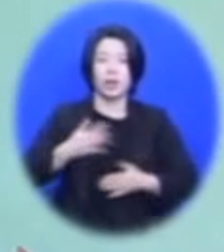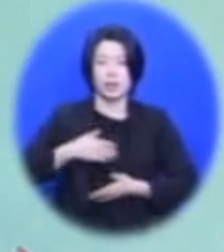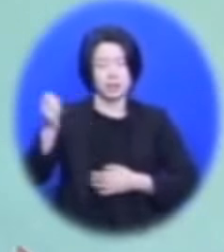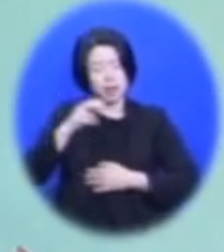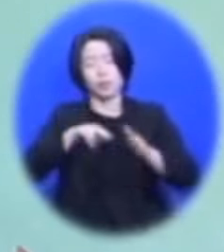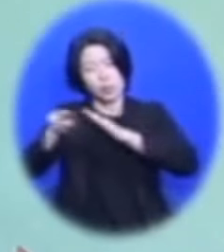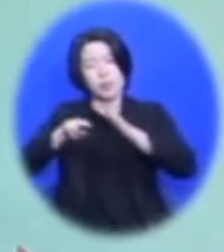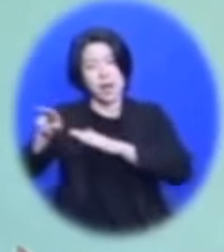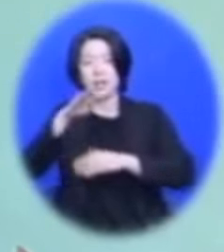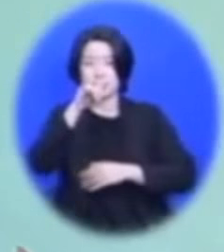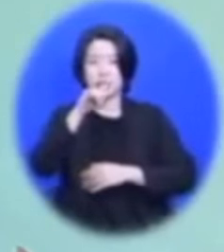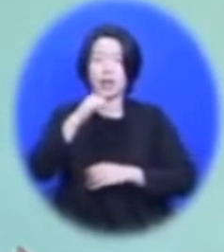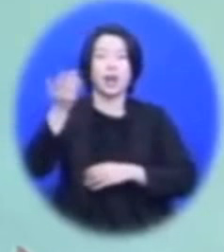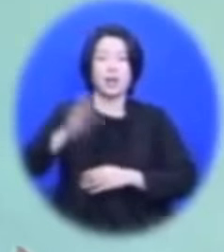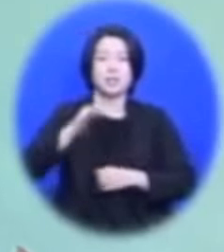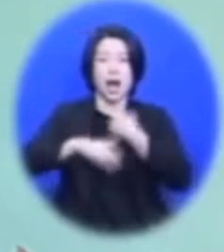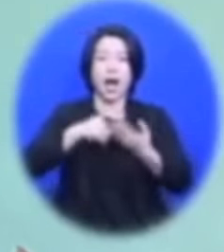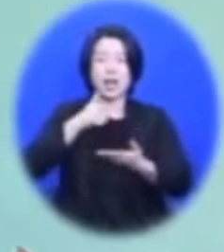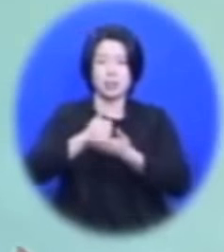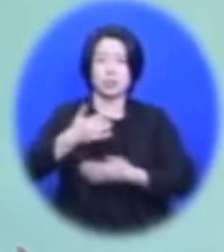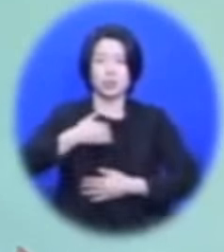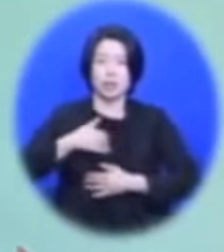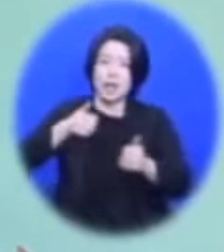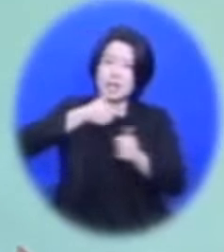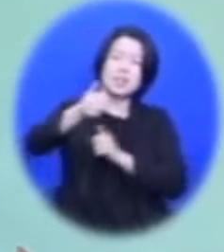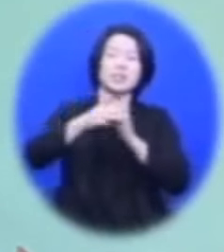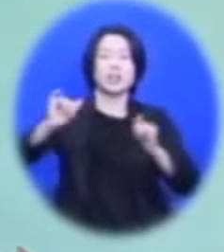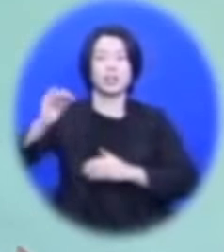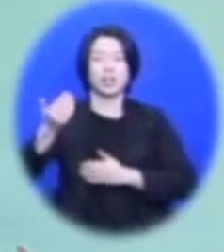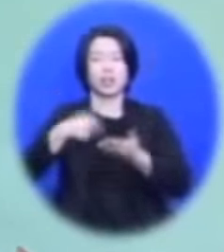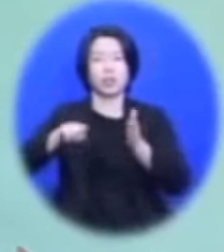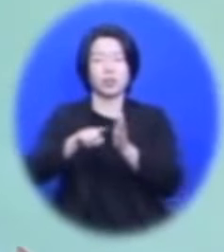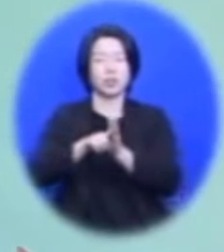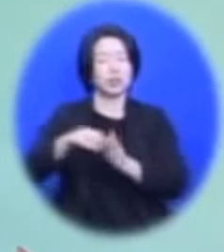했어요. 하나님은 저에게 이기는 자가 되게 해주신다는 걸 몰랐습니다.